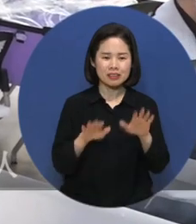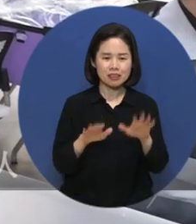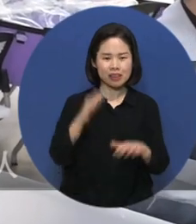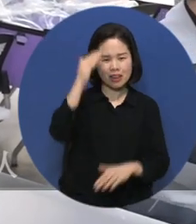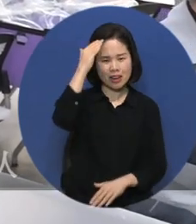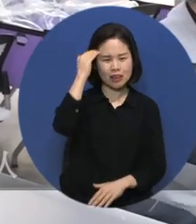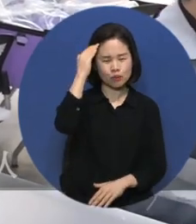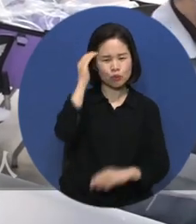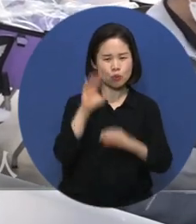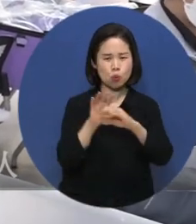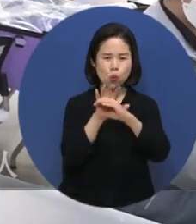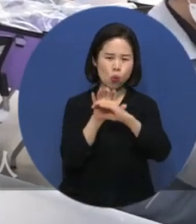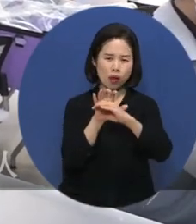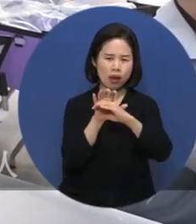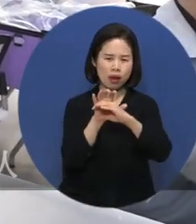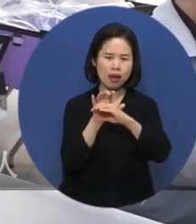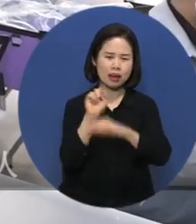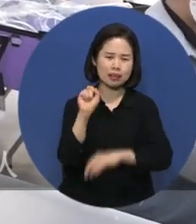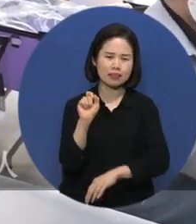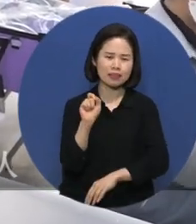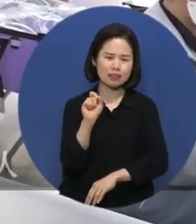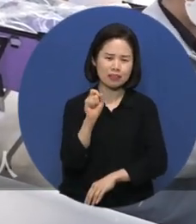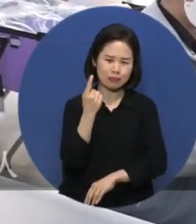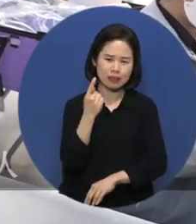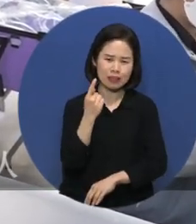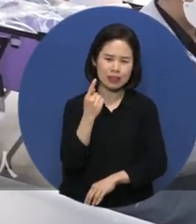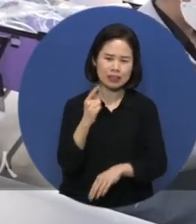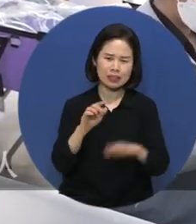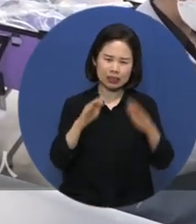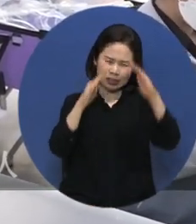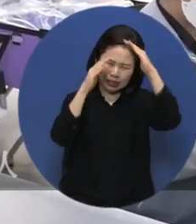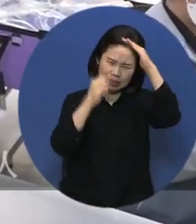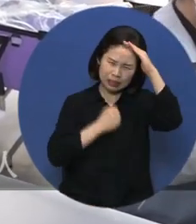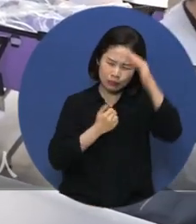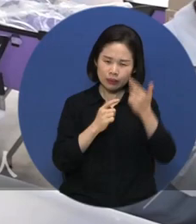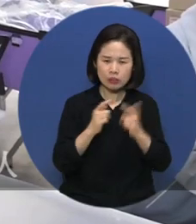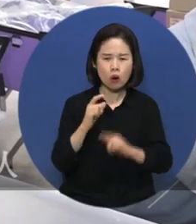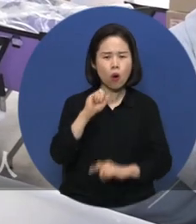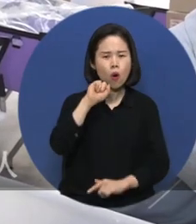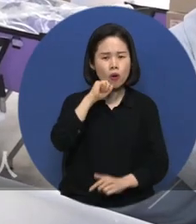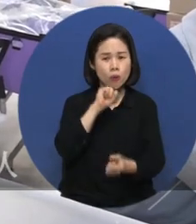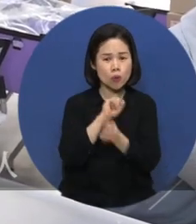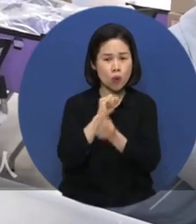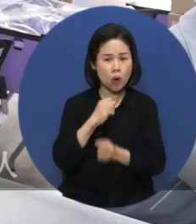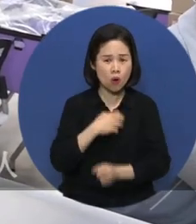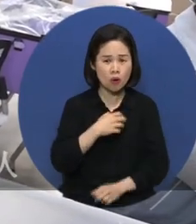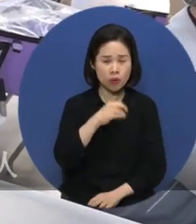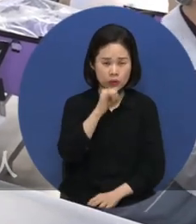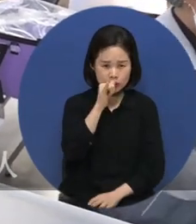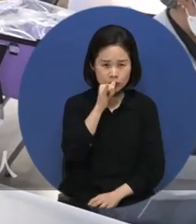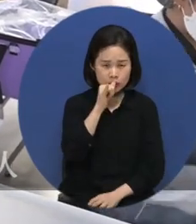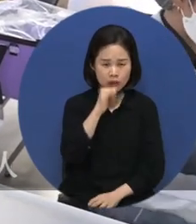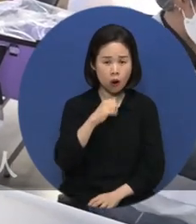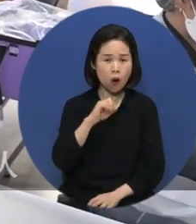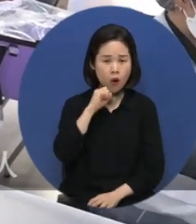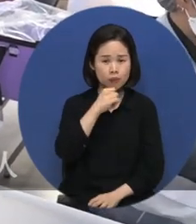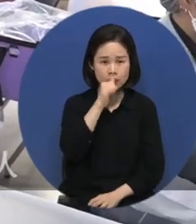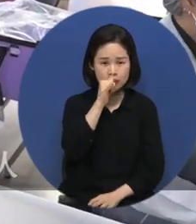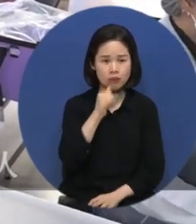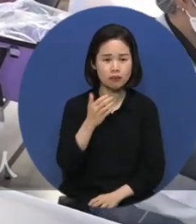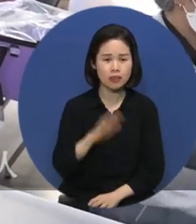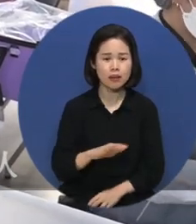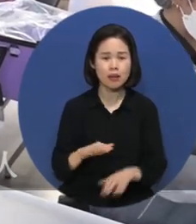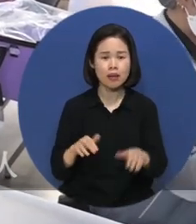우리나라는 그 코로나19 때문에 굉장히 많은 어려움을 겪고 있는데 저희 그 발달장애인 분들이 만드신